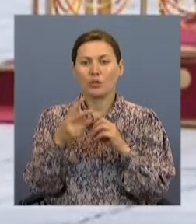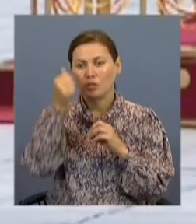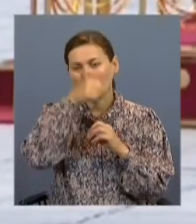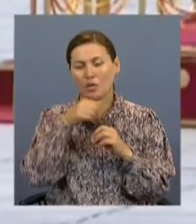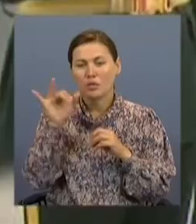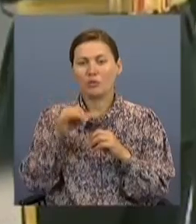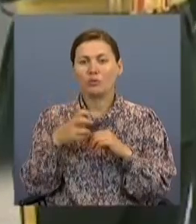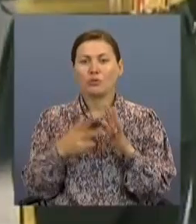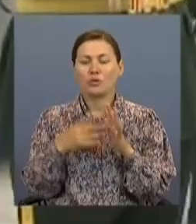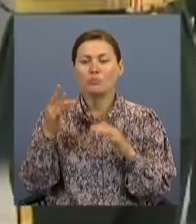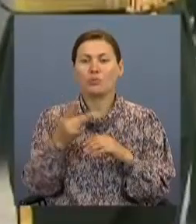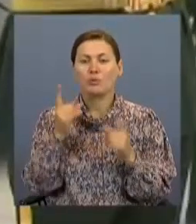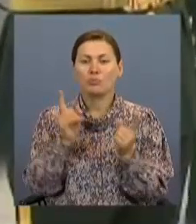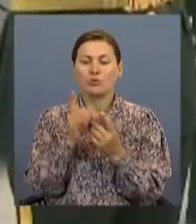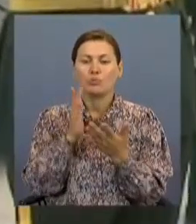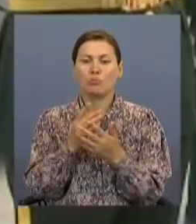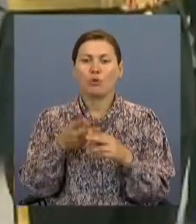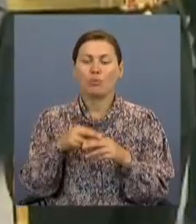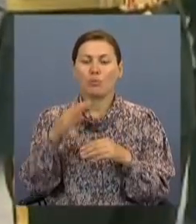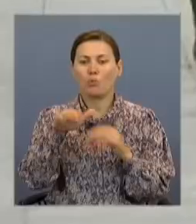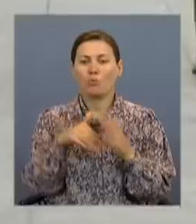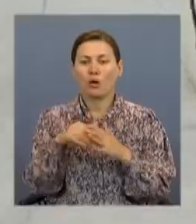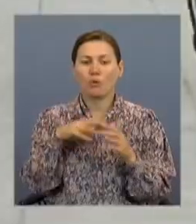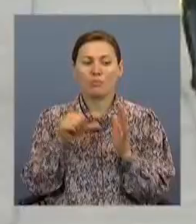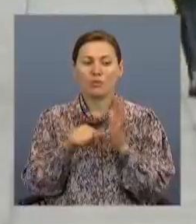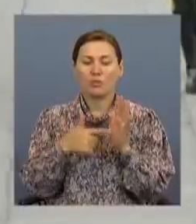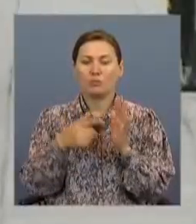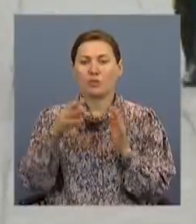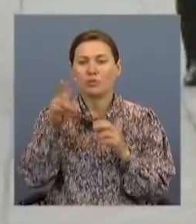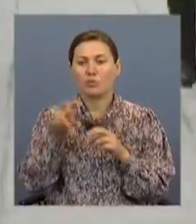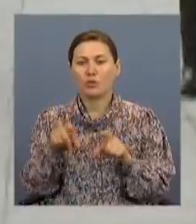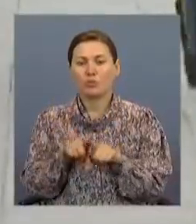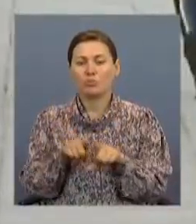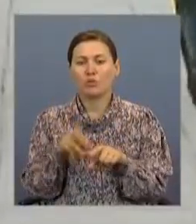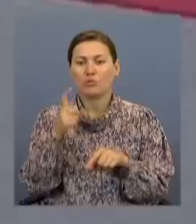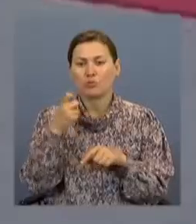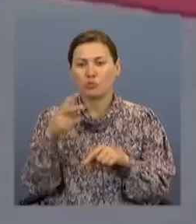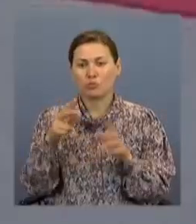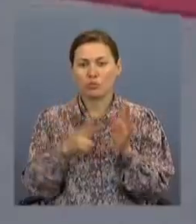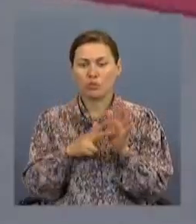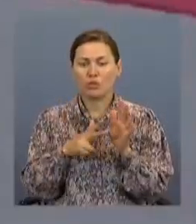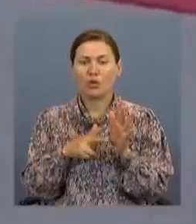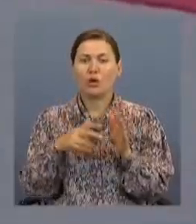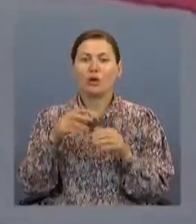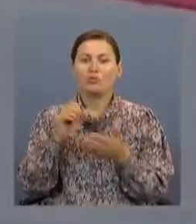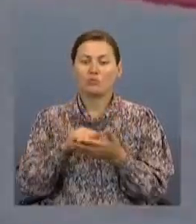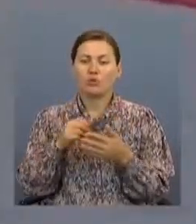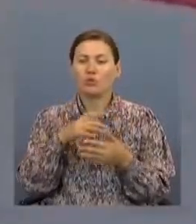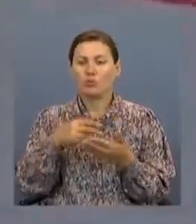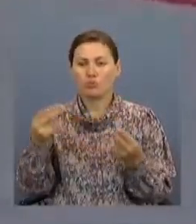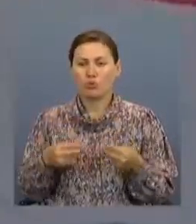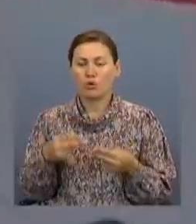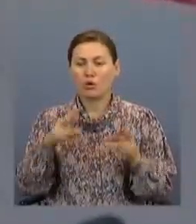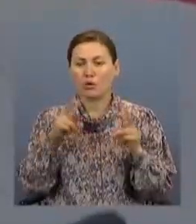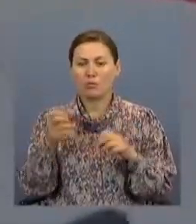жылдан бері 18 рет кездесіп отыр. Осы уақытқа дейін 67 миллиард долларды құрайтын 127 құжатқа қол қойылған. Атап өтерлік